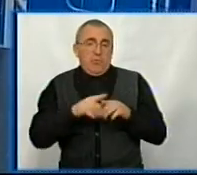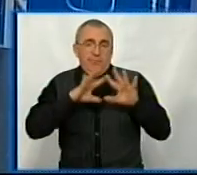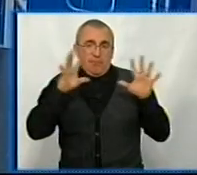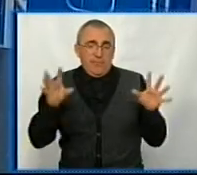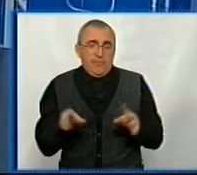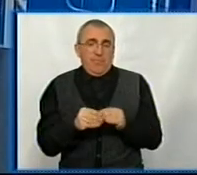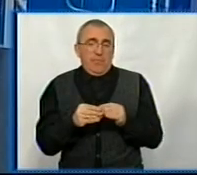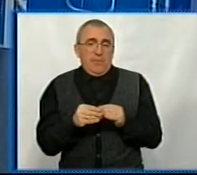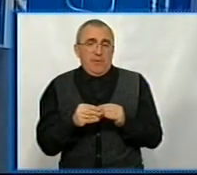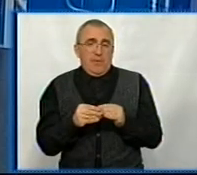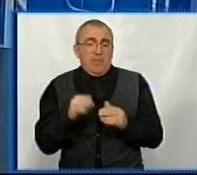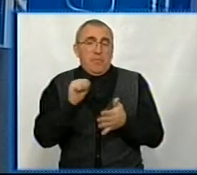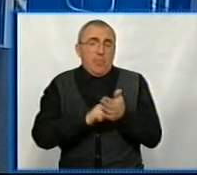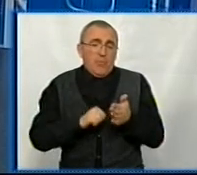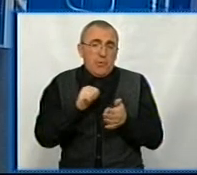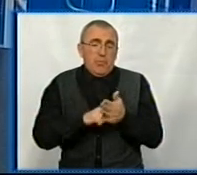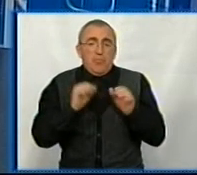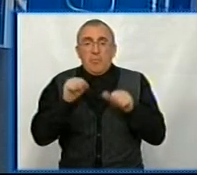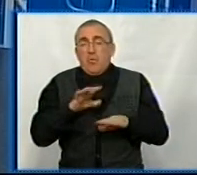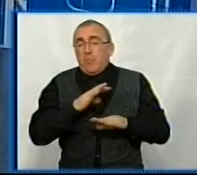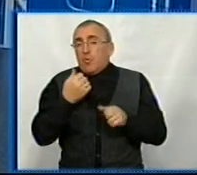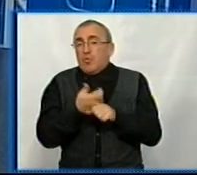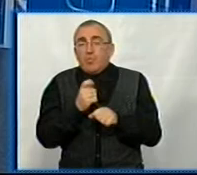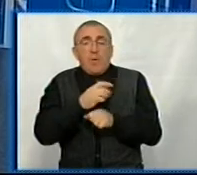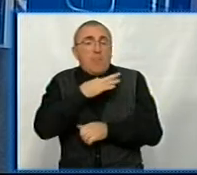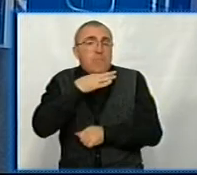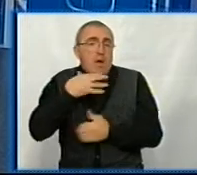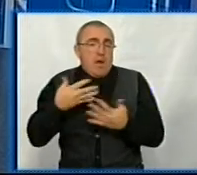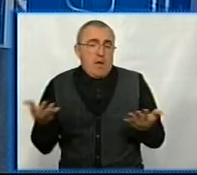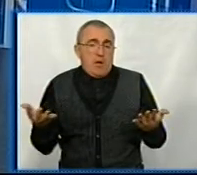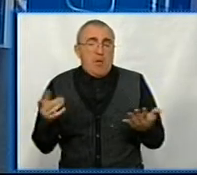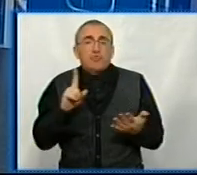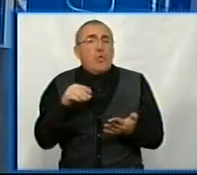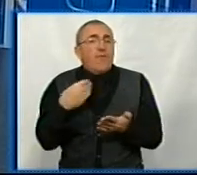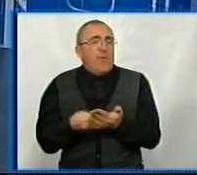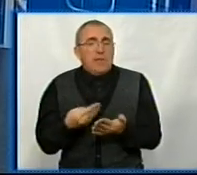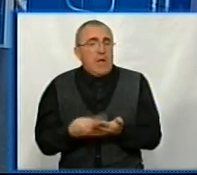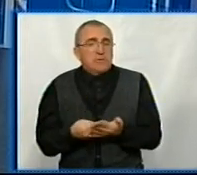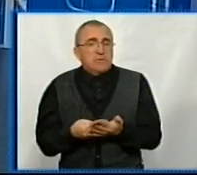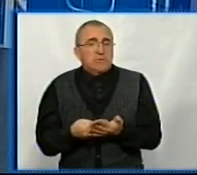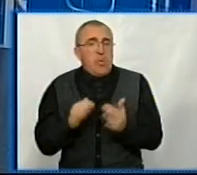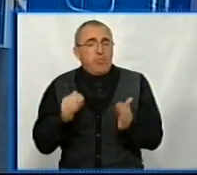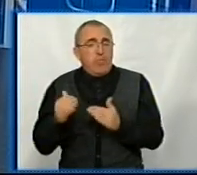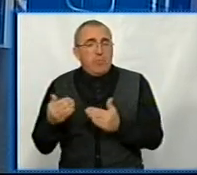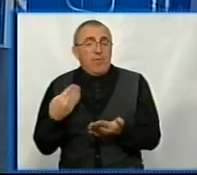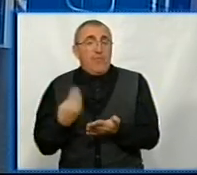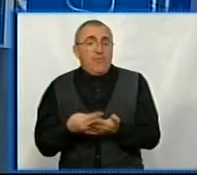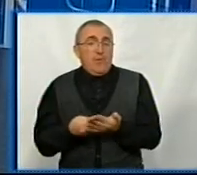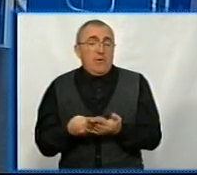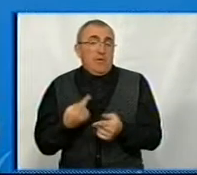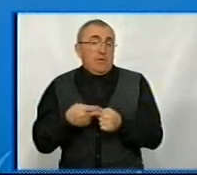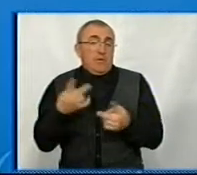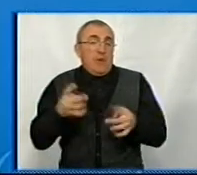взагалі позагалями, тому що причин може бути дуже багато. А щодо фінансових от обмежень? Ну, фінансові обмеження